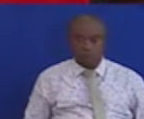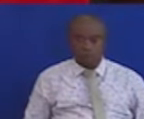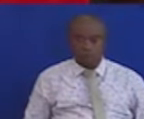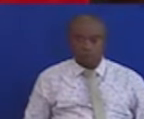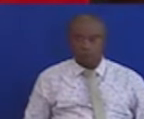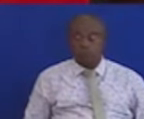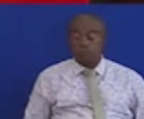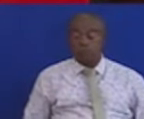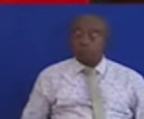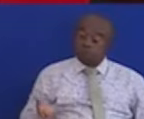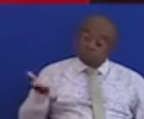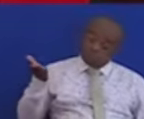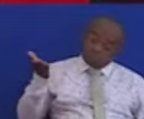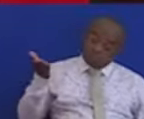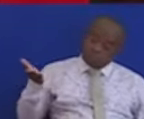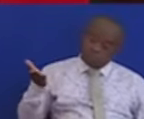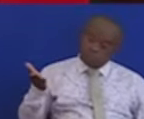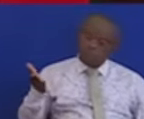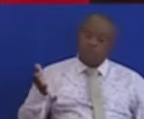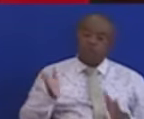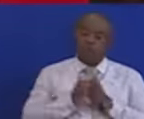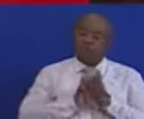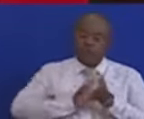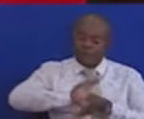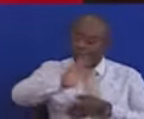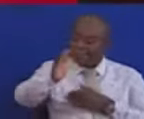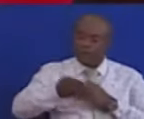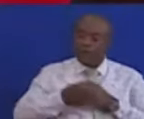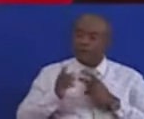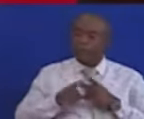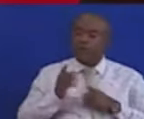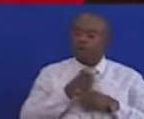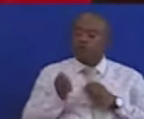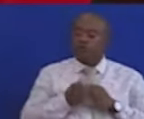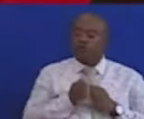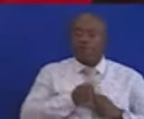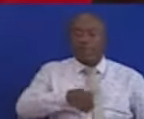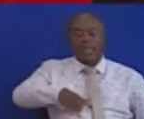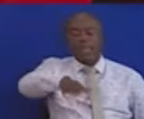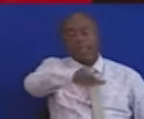niri tena kwenye kwenye hili swala Zima la